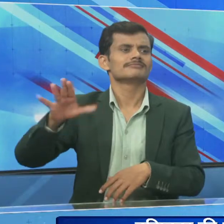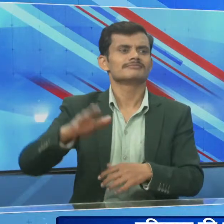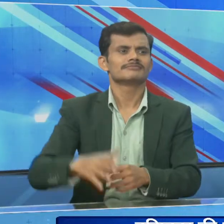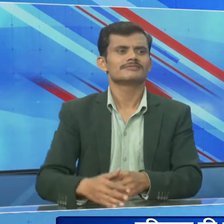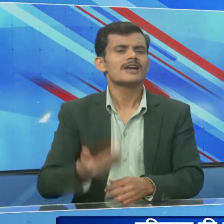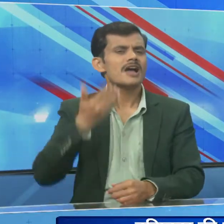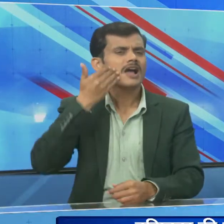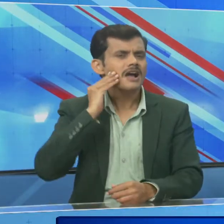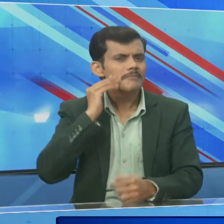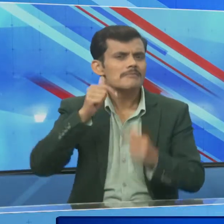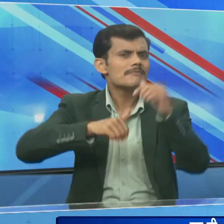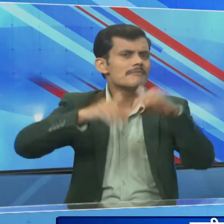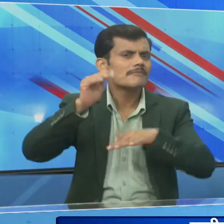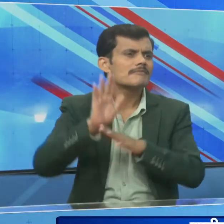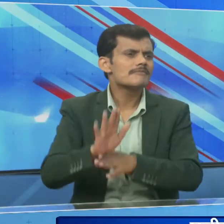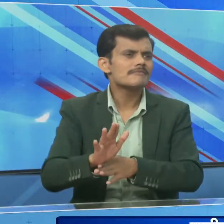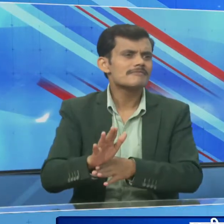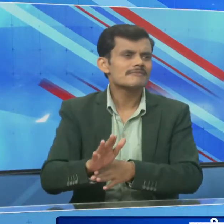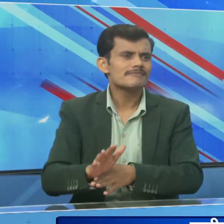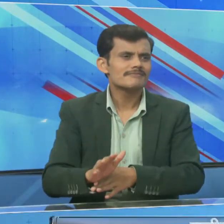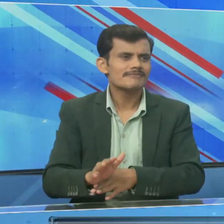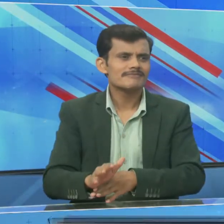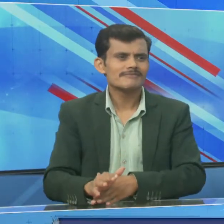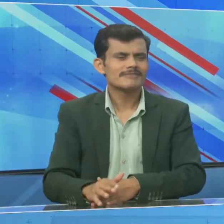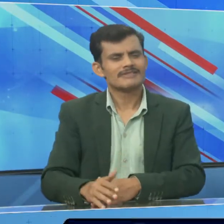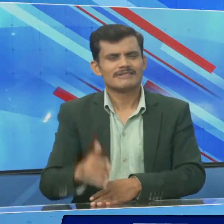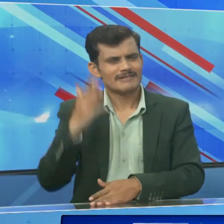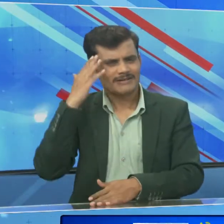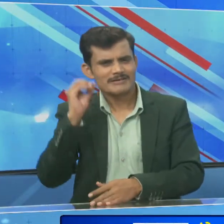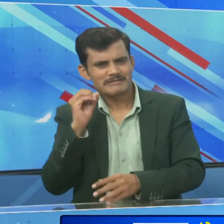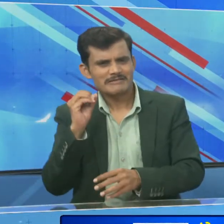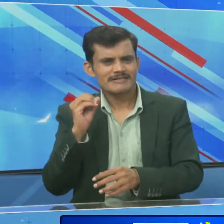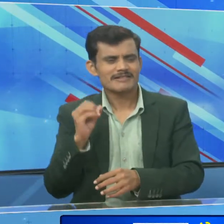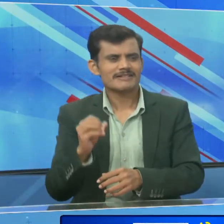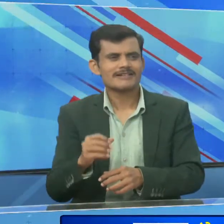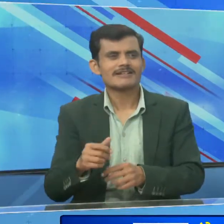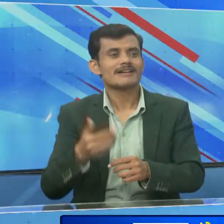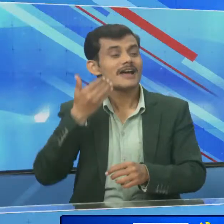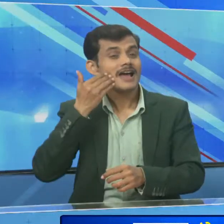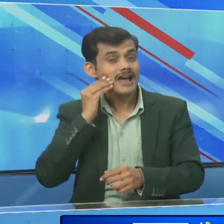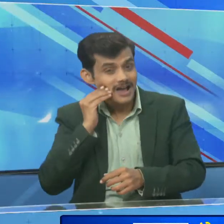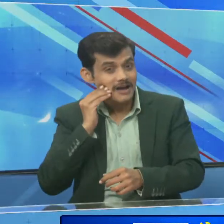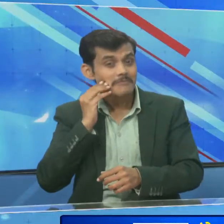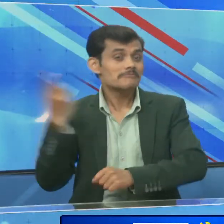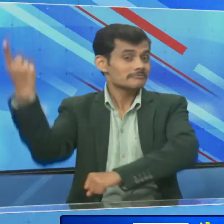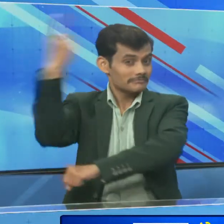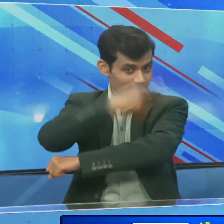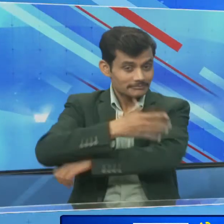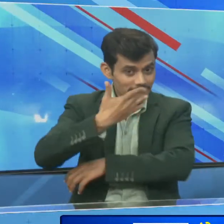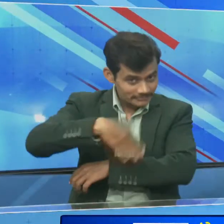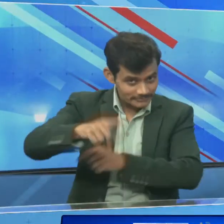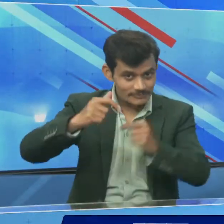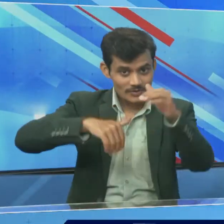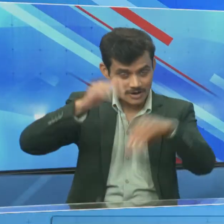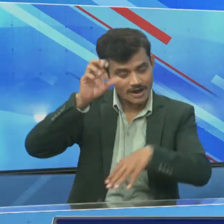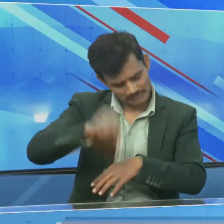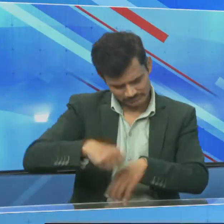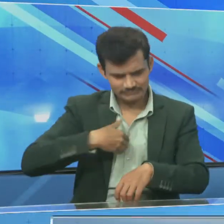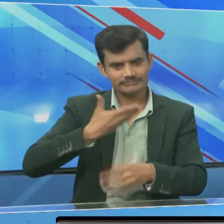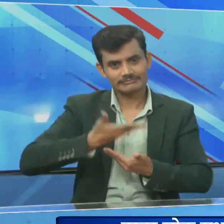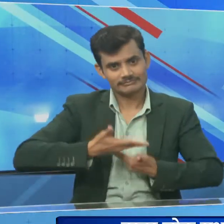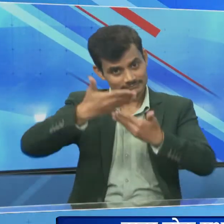किस दिन है वोट, पता है? हाँ, तो जो दिन वोट है उन दिन जाऊंगी। पर जाने का पक्का है ना?